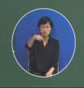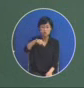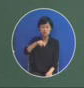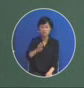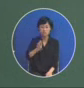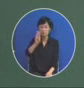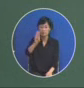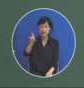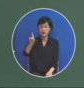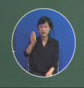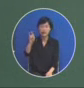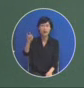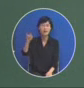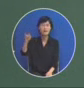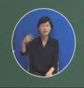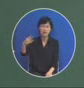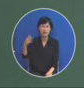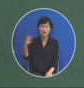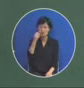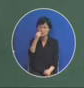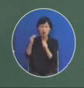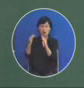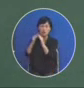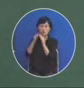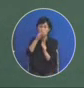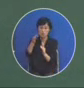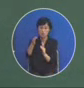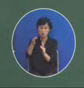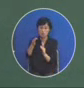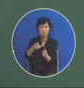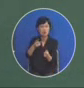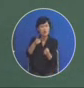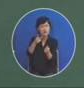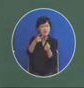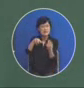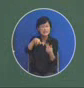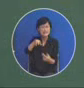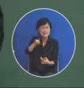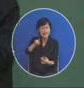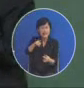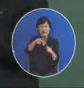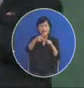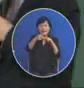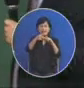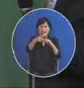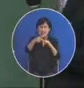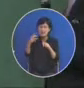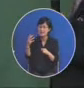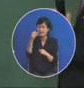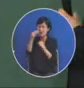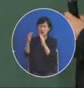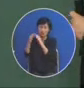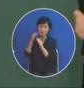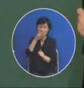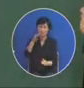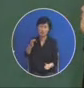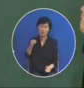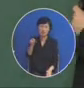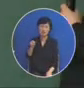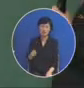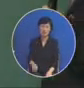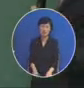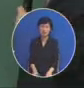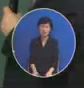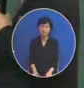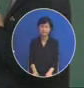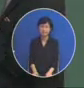인도했다고 해서 스룹바벨 성전 혹은 제2 성전 이렇게 얘기했습니다. And then this was led by Zerubbabel, which means